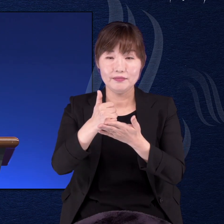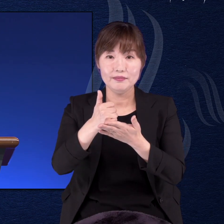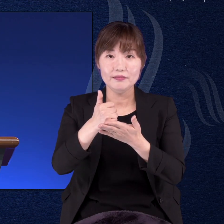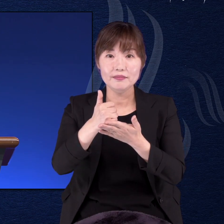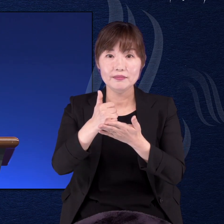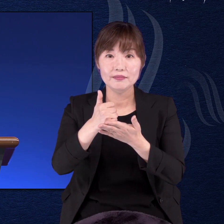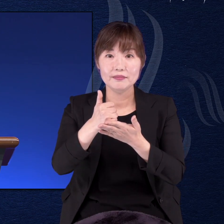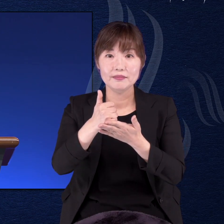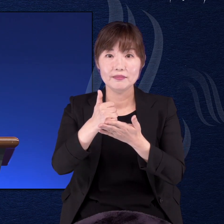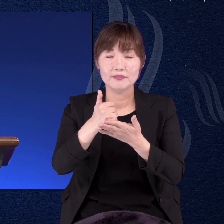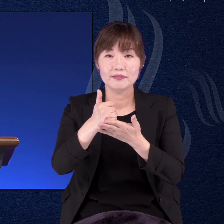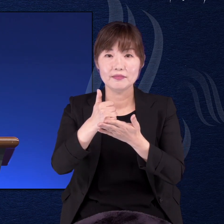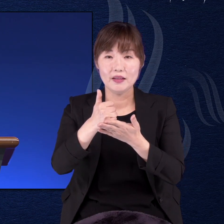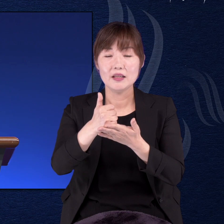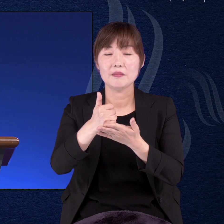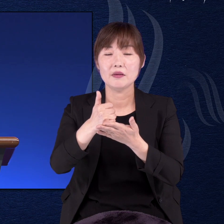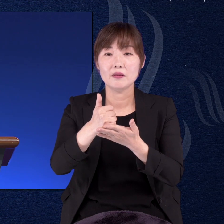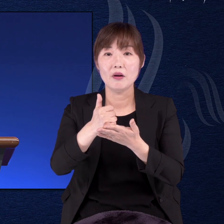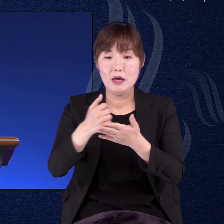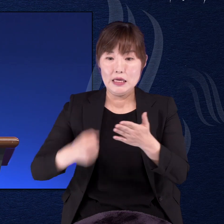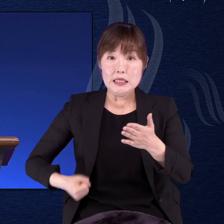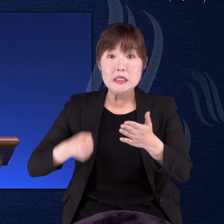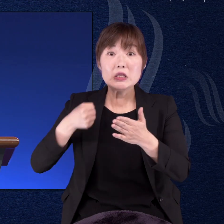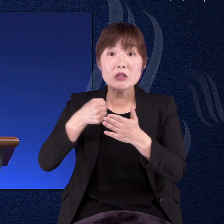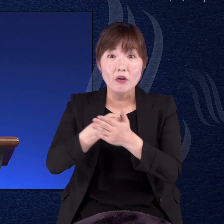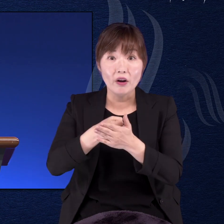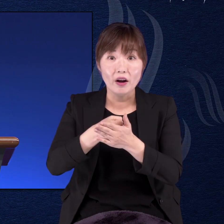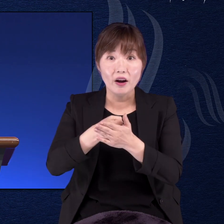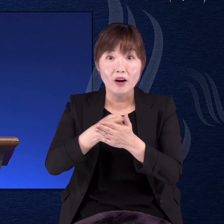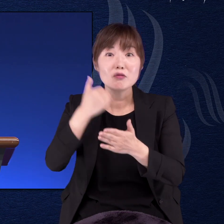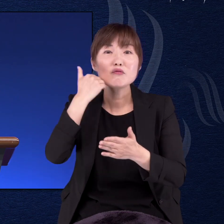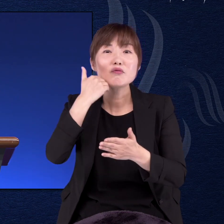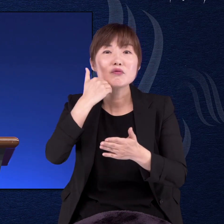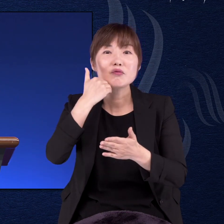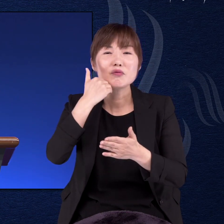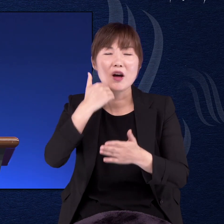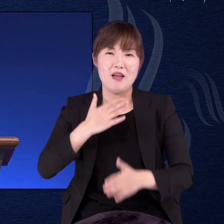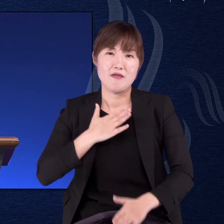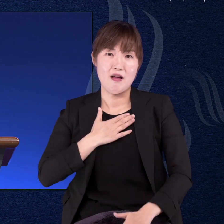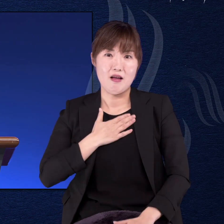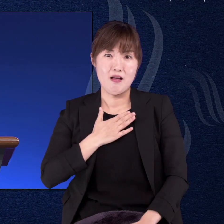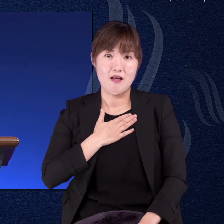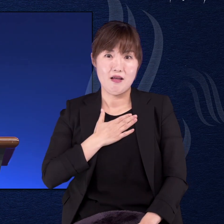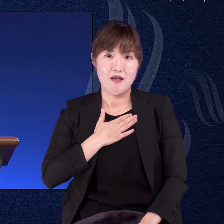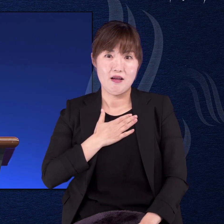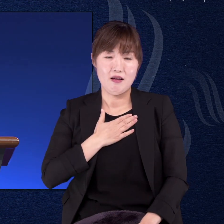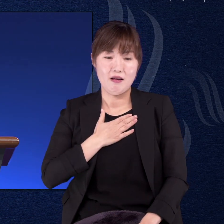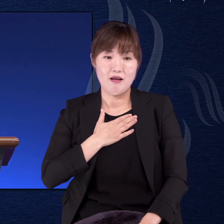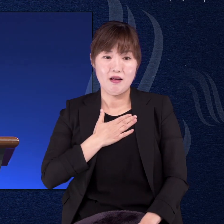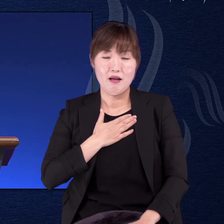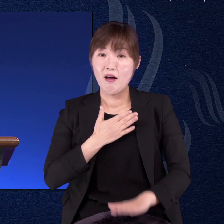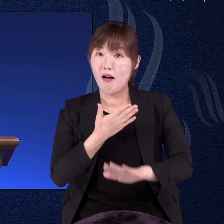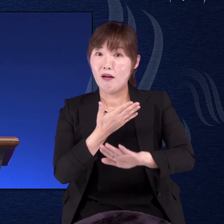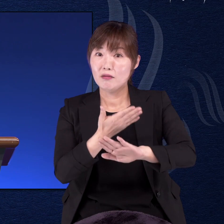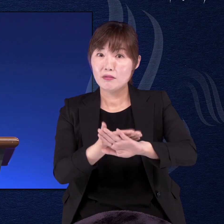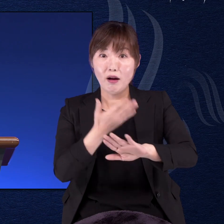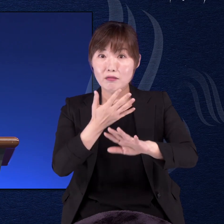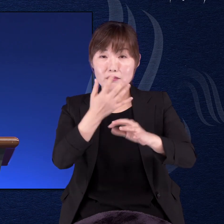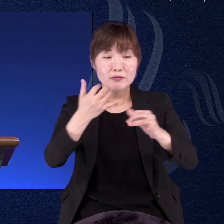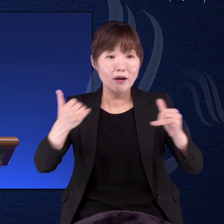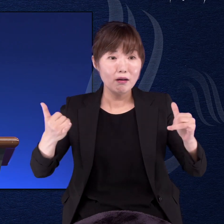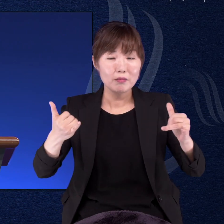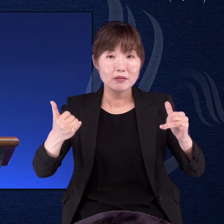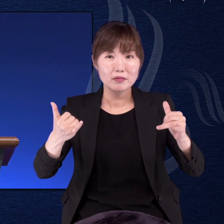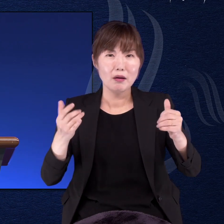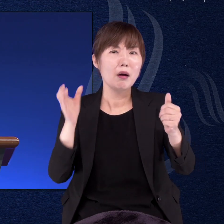아비로, 부모로 나를, 김 집사님도 아니고 이 권사님도 아니고 나를